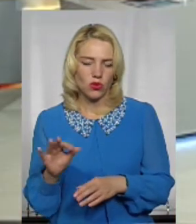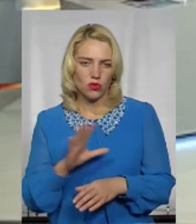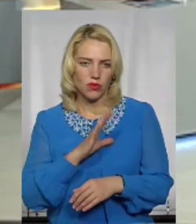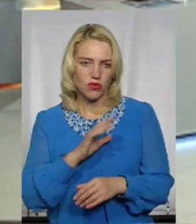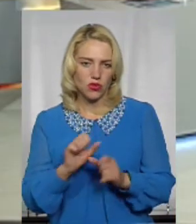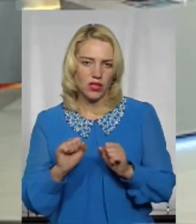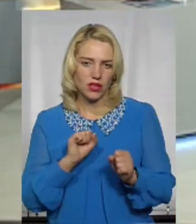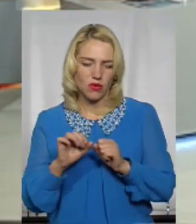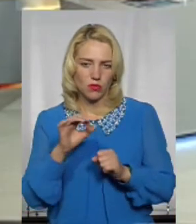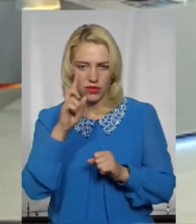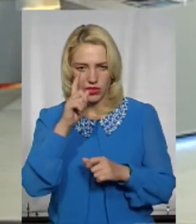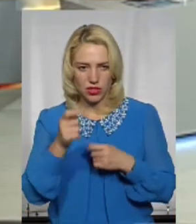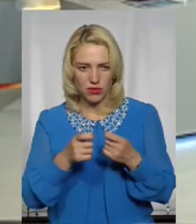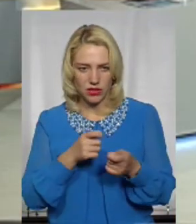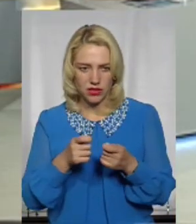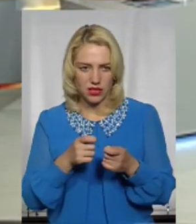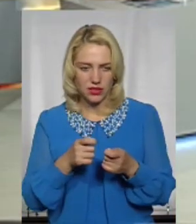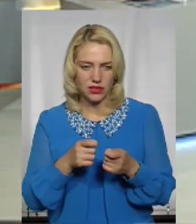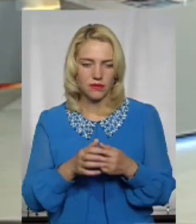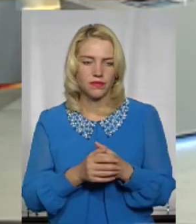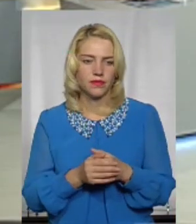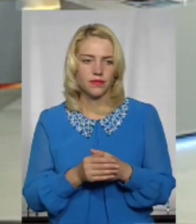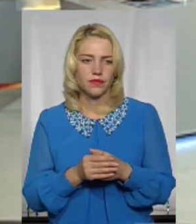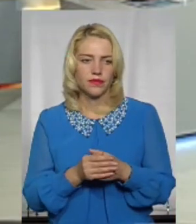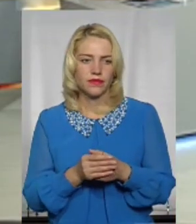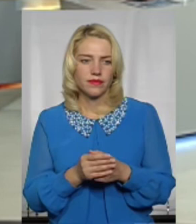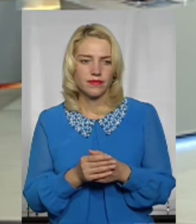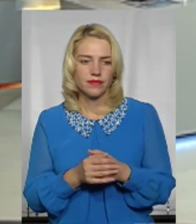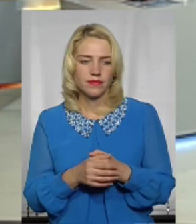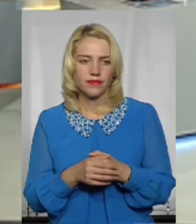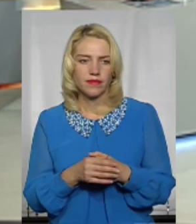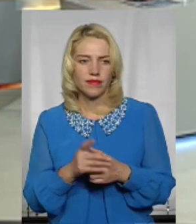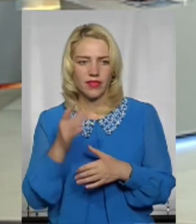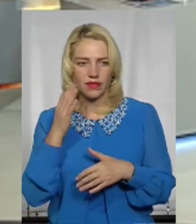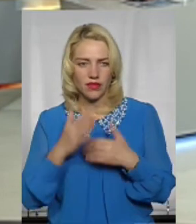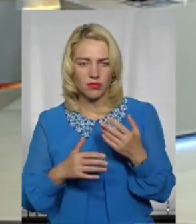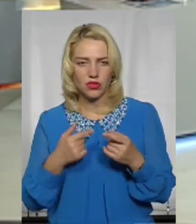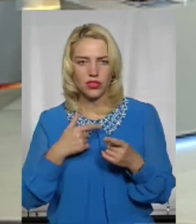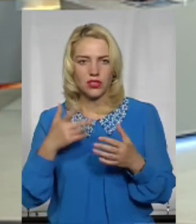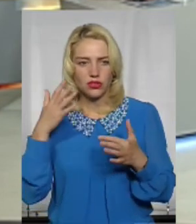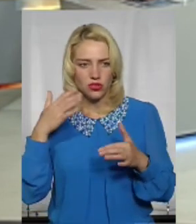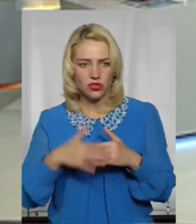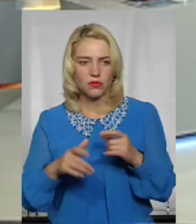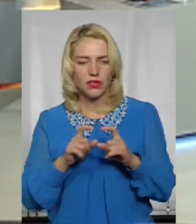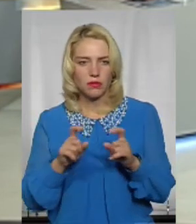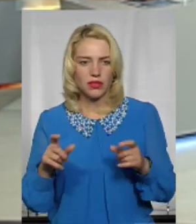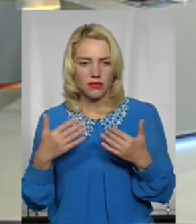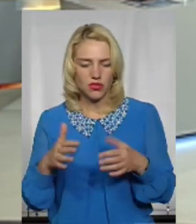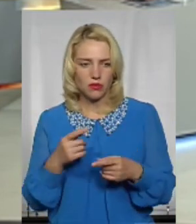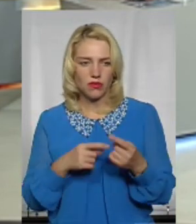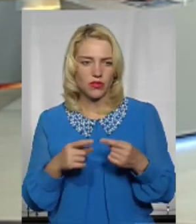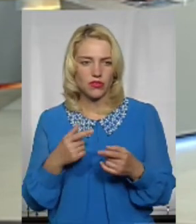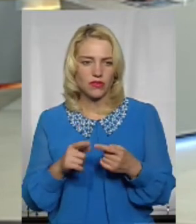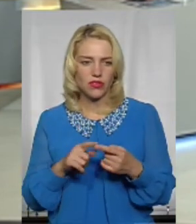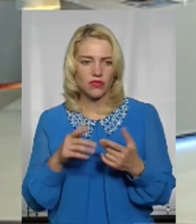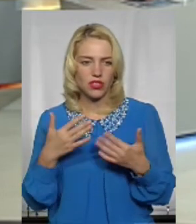тодішнього керівника обладміністрації. Як його прізвище? Корнічук. Ні, Тетяно, вибачте, будь ласка, зрозуміло, департамент вже повернувся, він